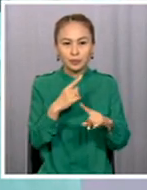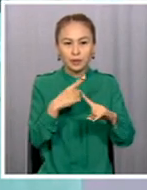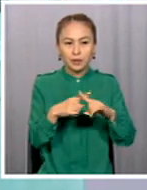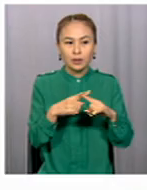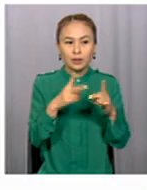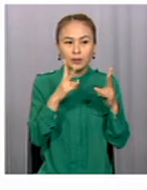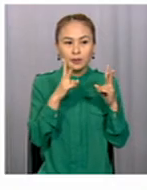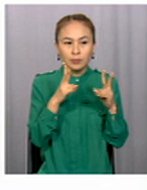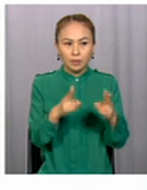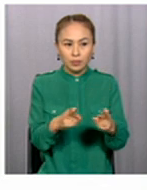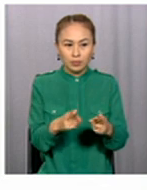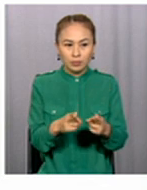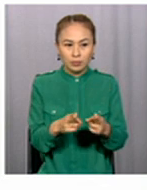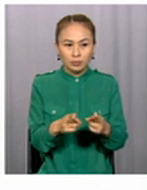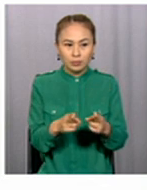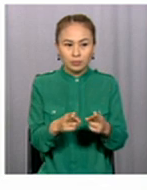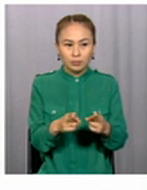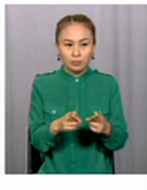Ctrl+X қиып алу,